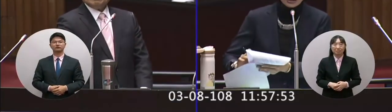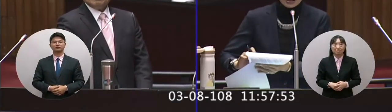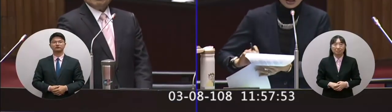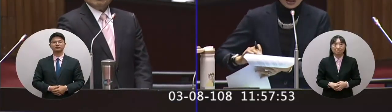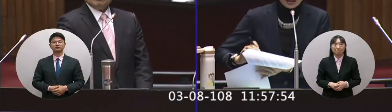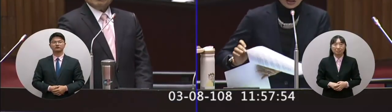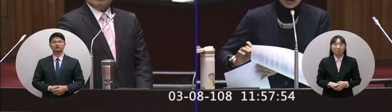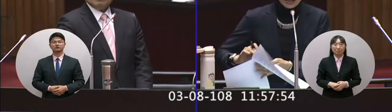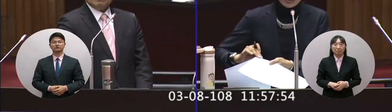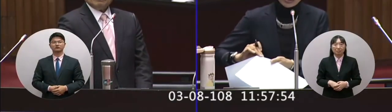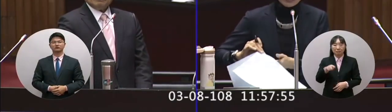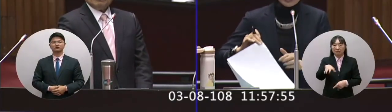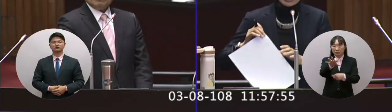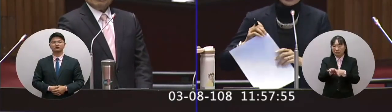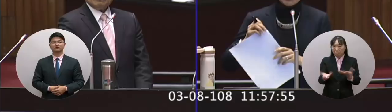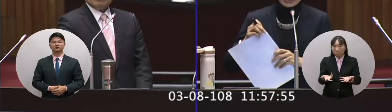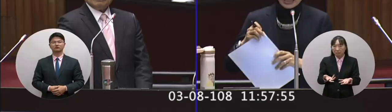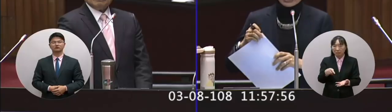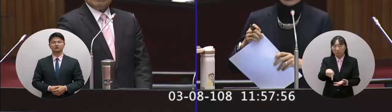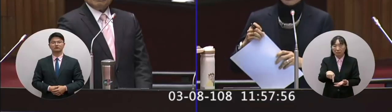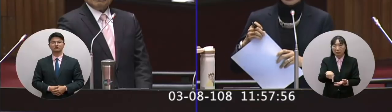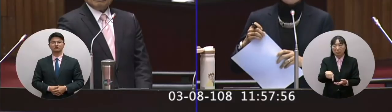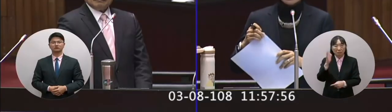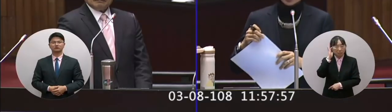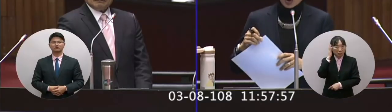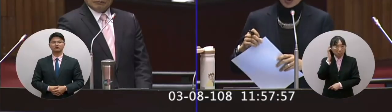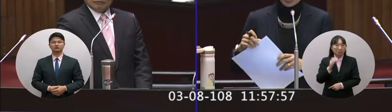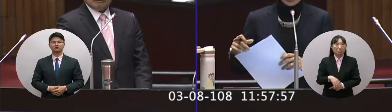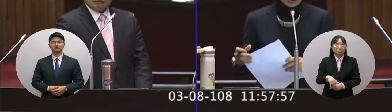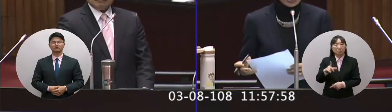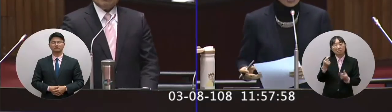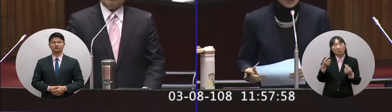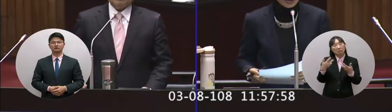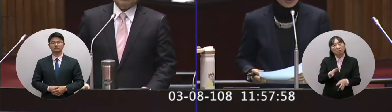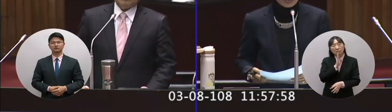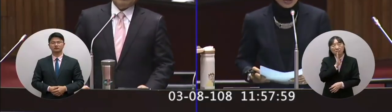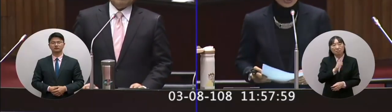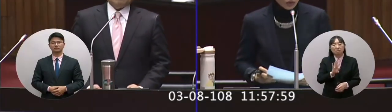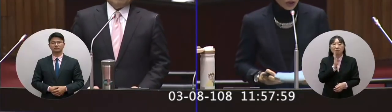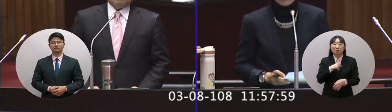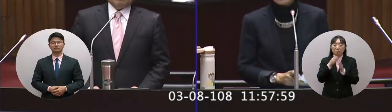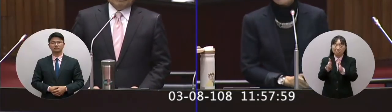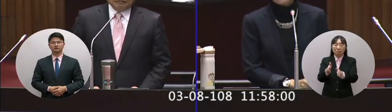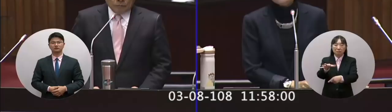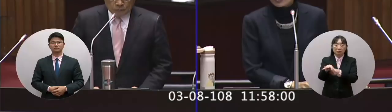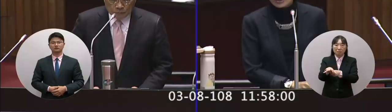个农业的问题非常的复杂，也非常的多，但是为农业